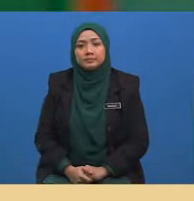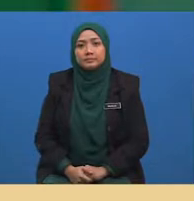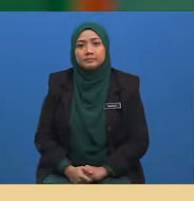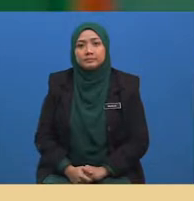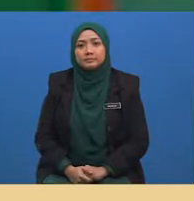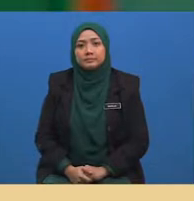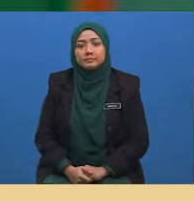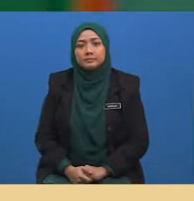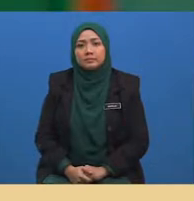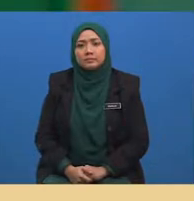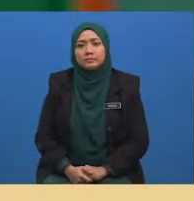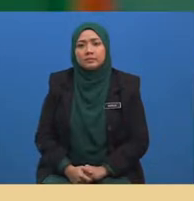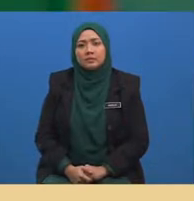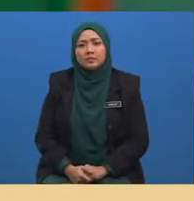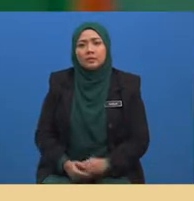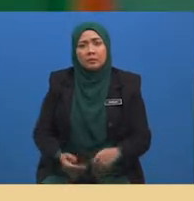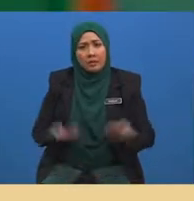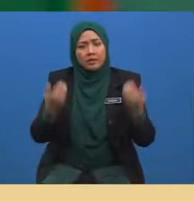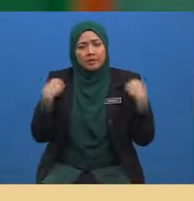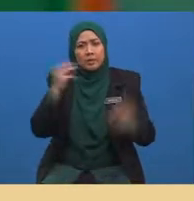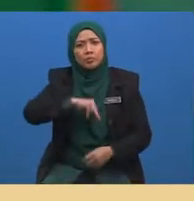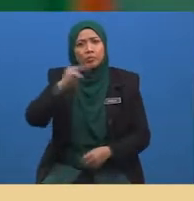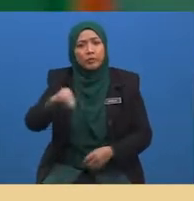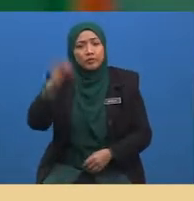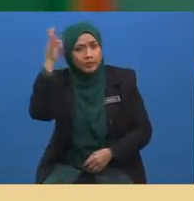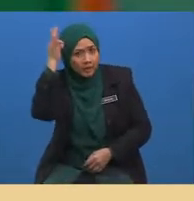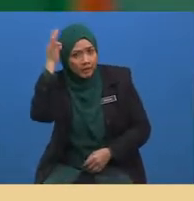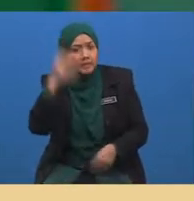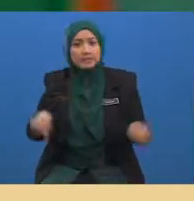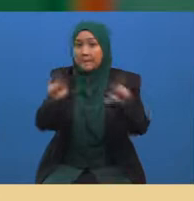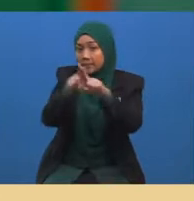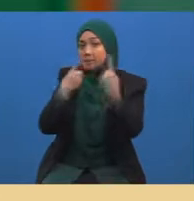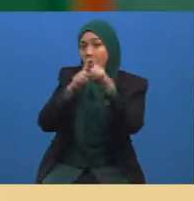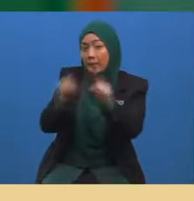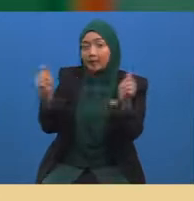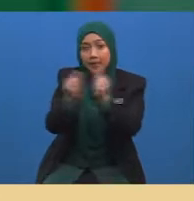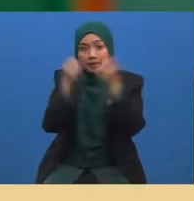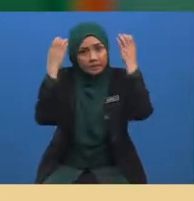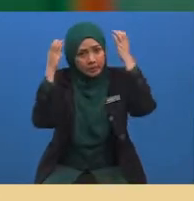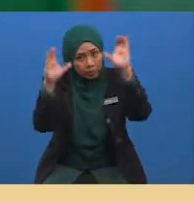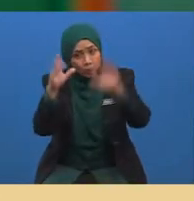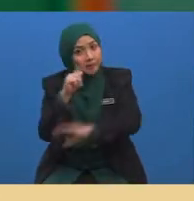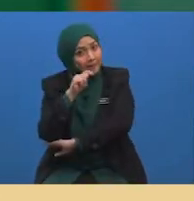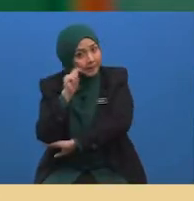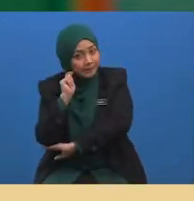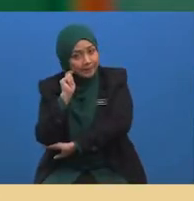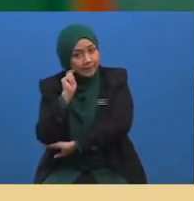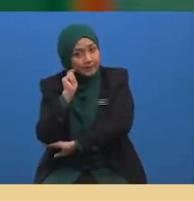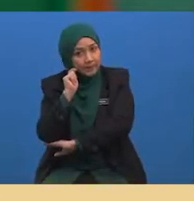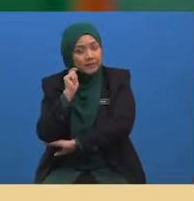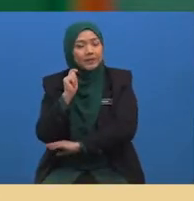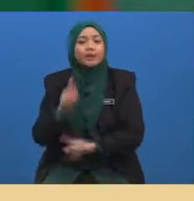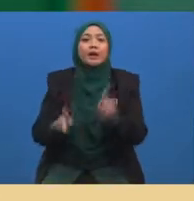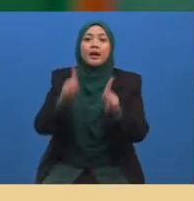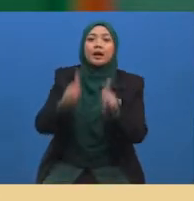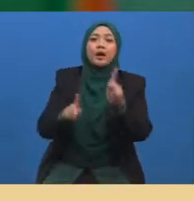Adakah ada yang berfikir jawapan sama dengan jawapan yang cikgu berikan ini? Jika